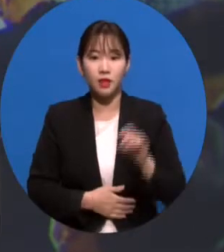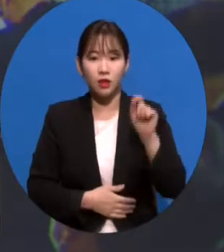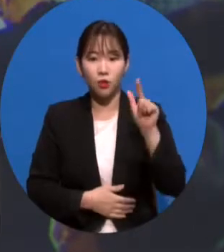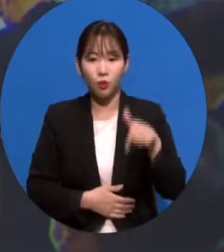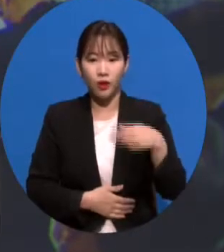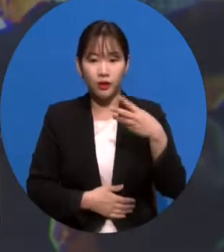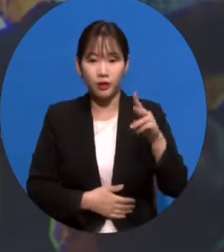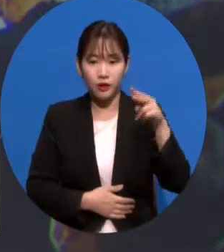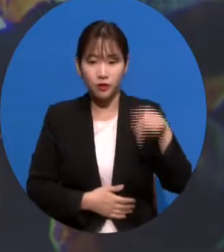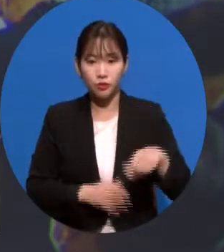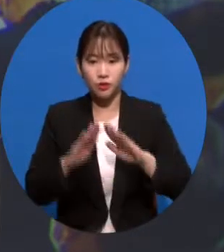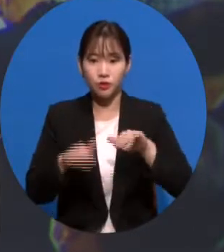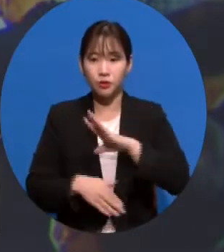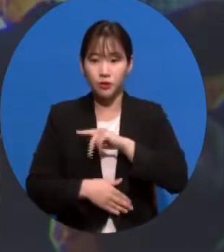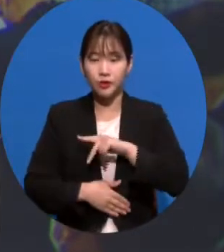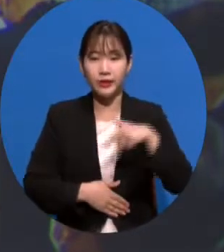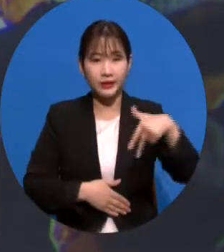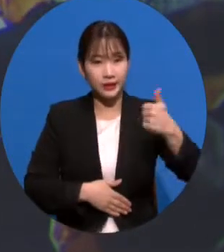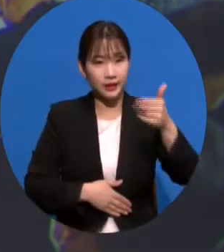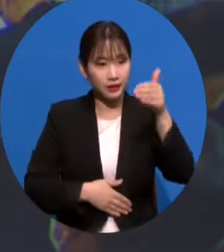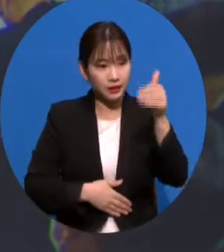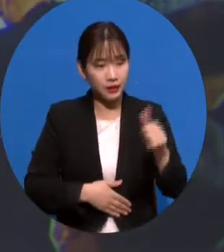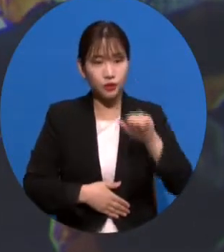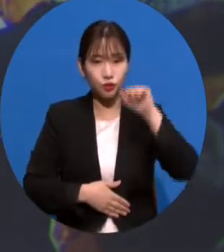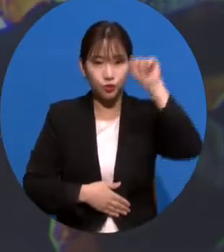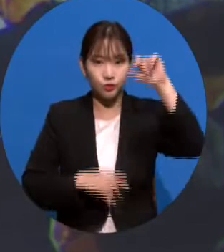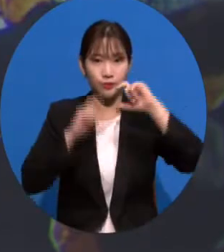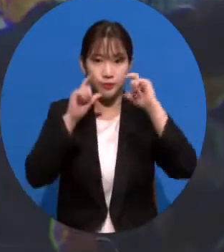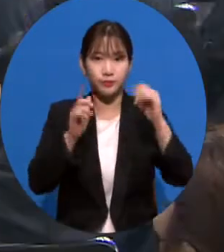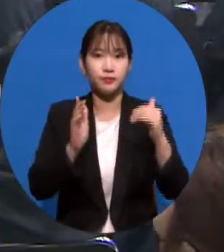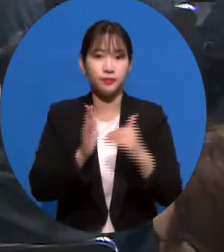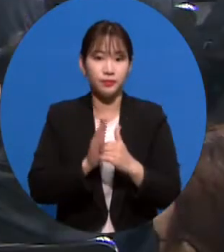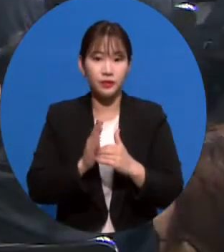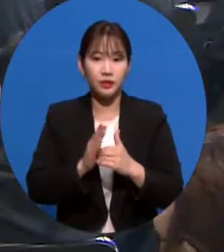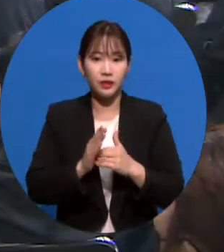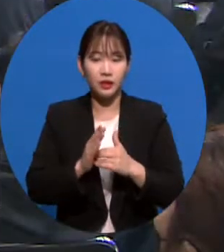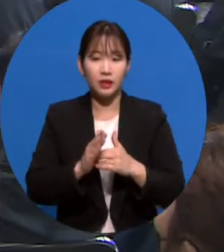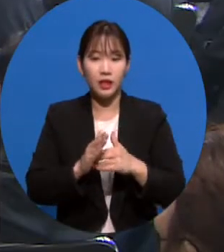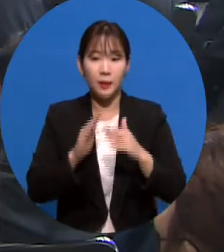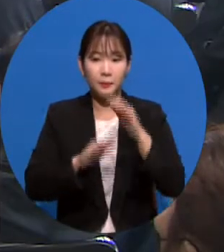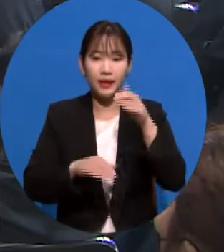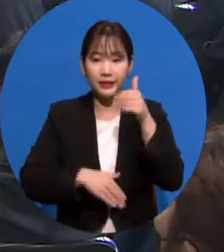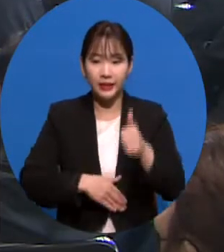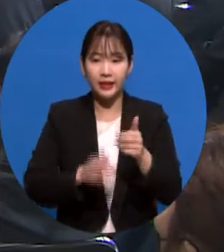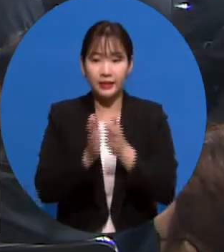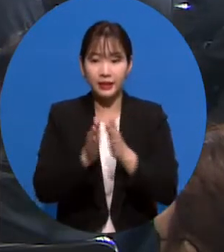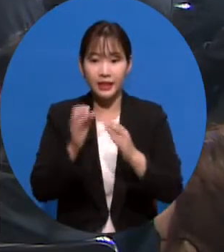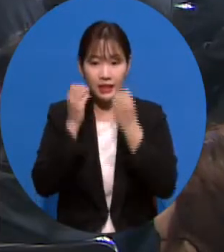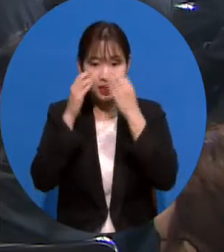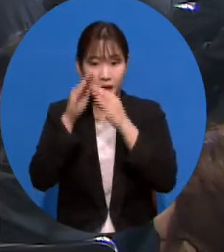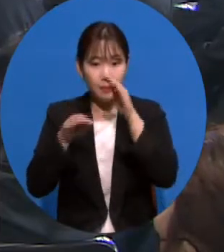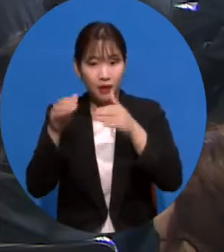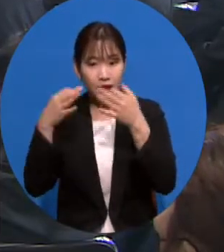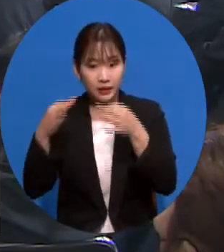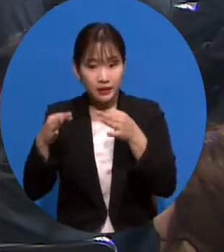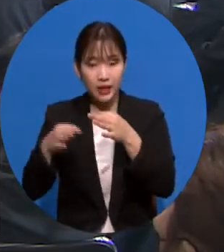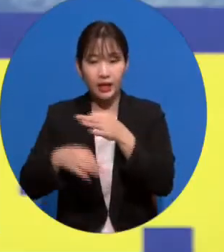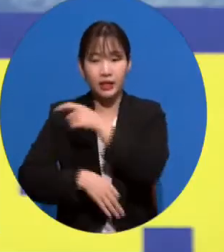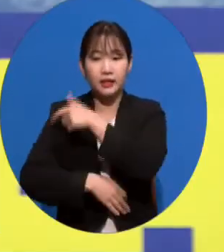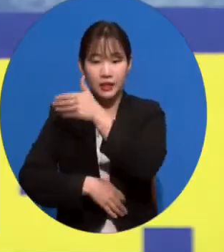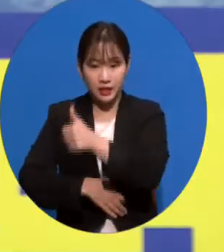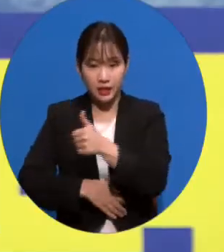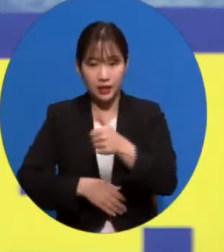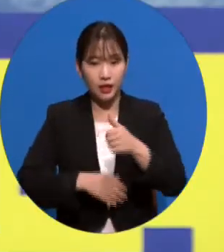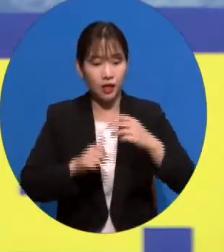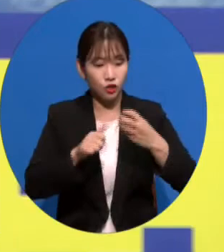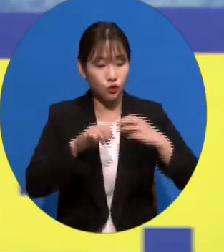곽태수 전남도 의원이 장흥군수 출마를 선언했습니다. 이장으로 시작해 새마을금고 이사장, 군의회